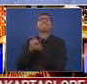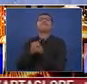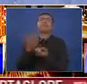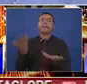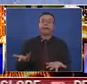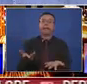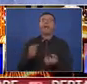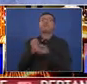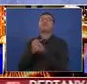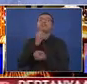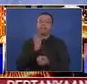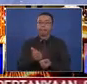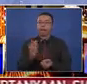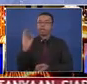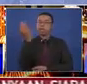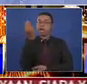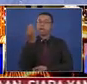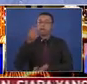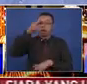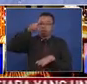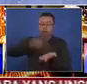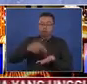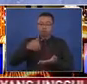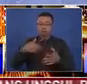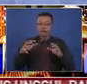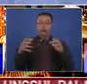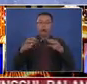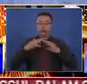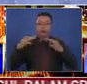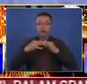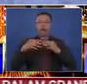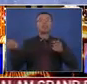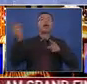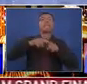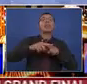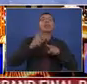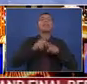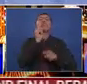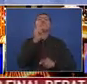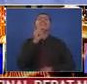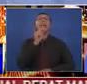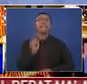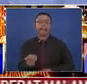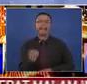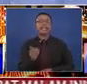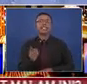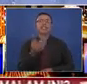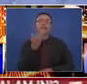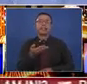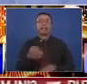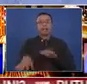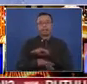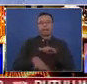pada yang sama pada siapa Jakarta diputuskan punya lahan tambahan lalu lahan tambahannya untuk siapa di situ pertanyaan